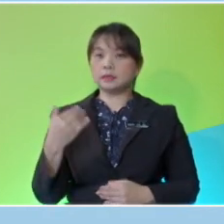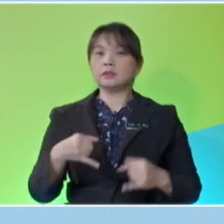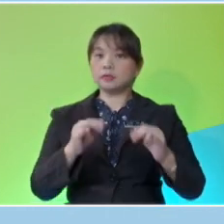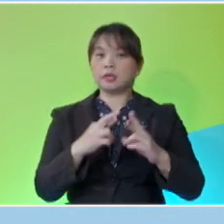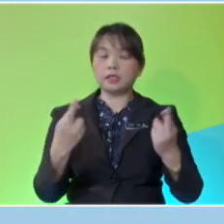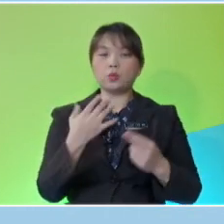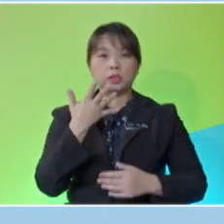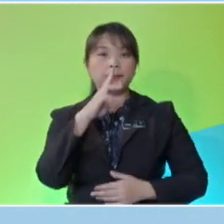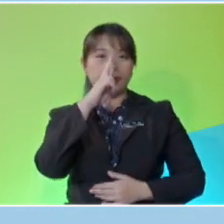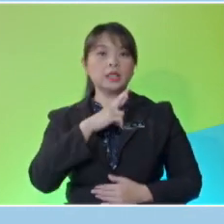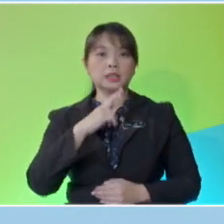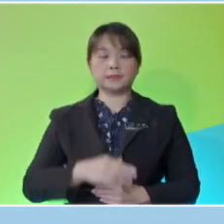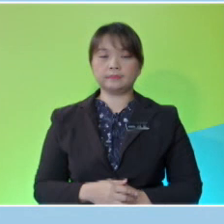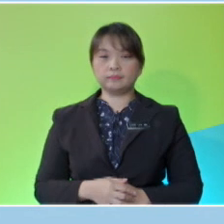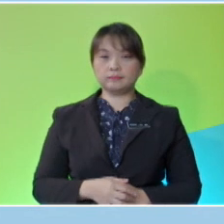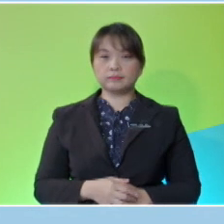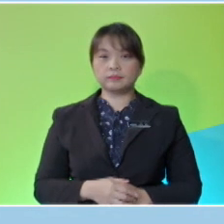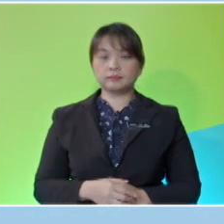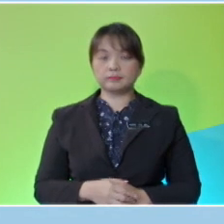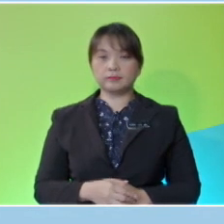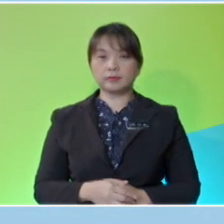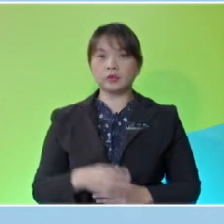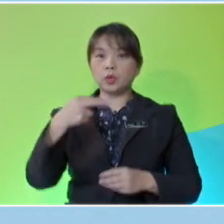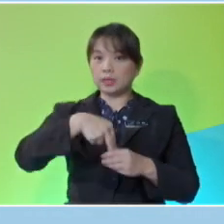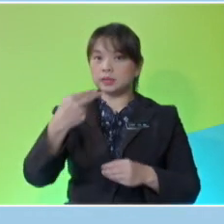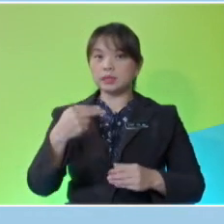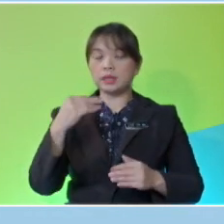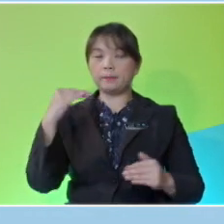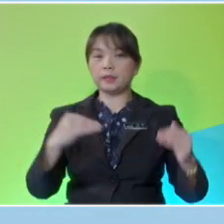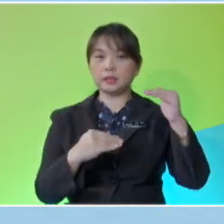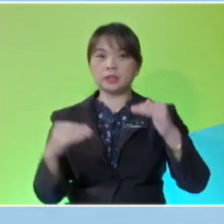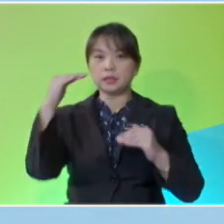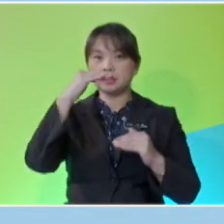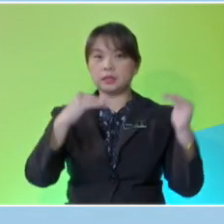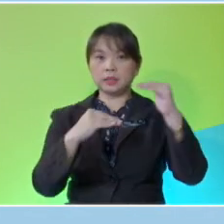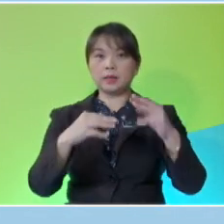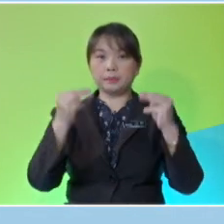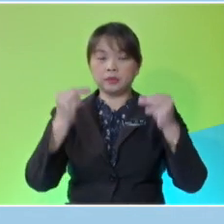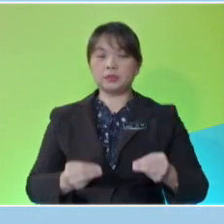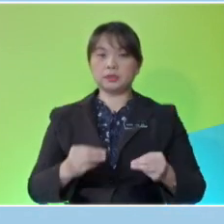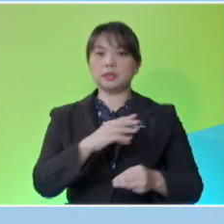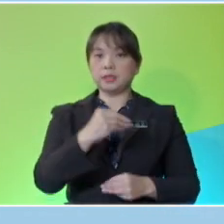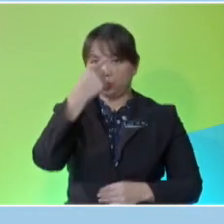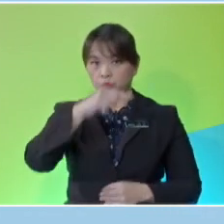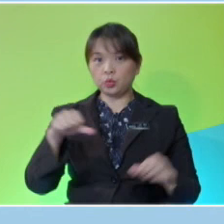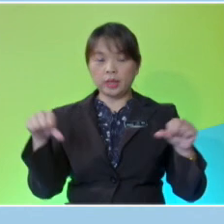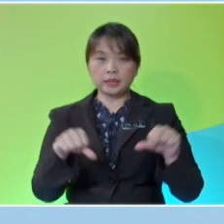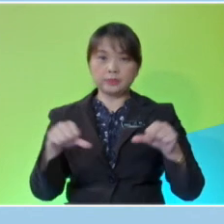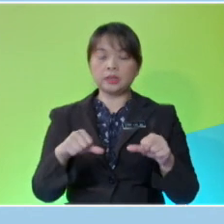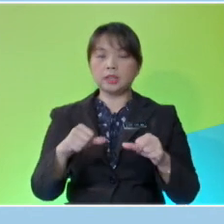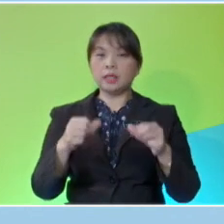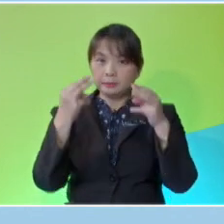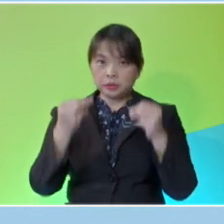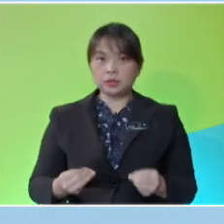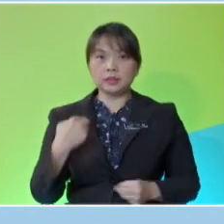merah Oke jadi itu pun adalah hasil binaan manusia Oke bagi kegiatan ekonomi di dalam peta kita dapat lihat